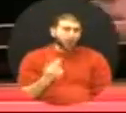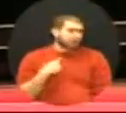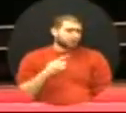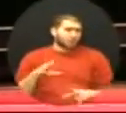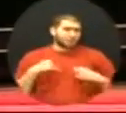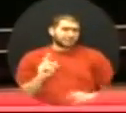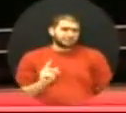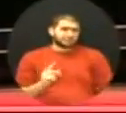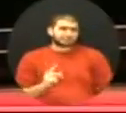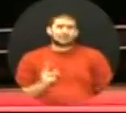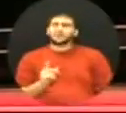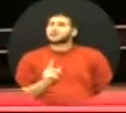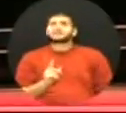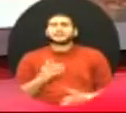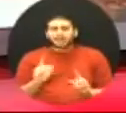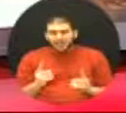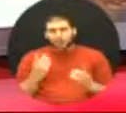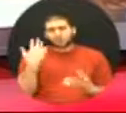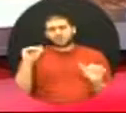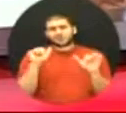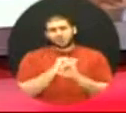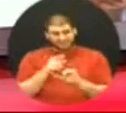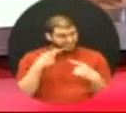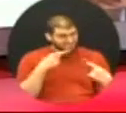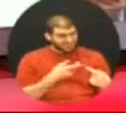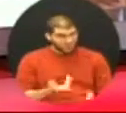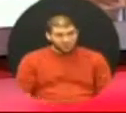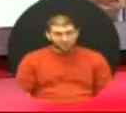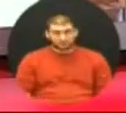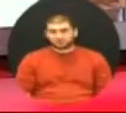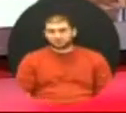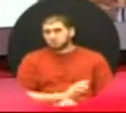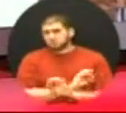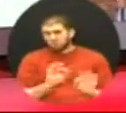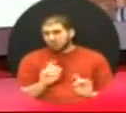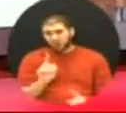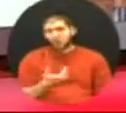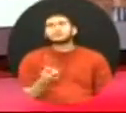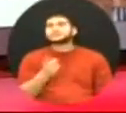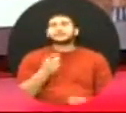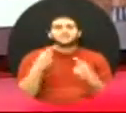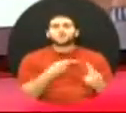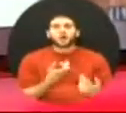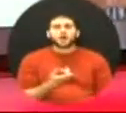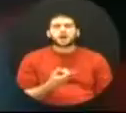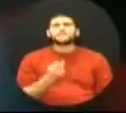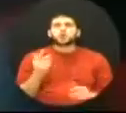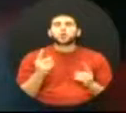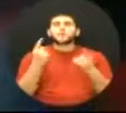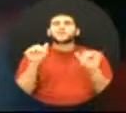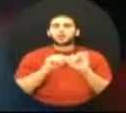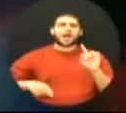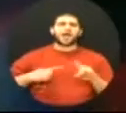עליו. נעשו טעויות. נעשו טעויות. אני לא חושבת שזה הוויכוח. ונעשים טעויות גם